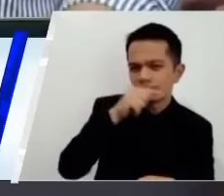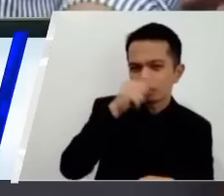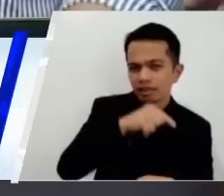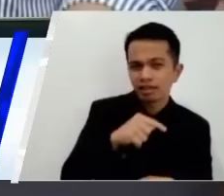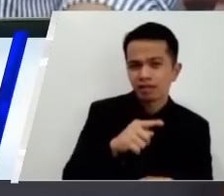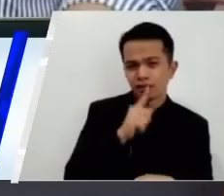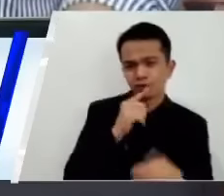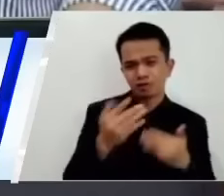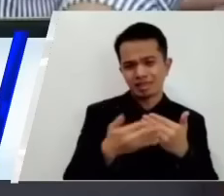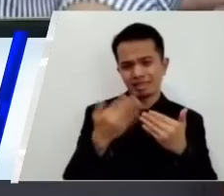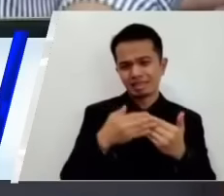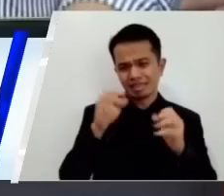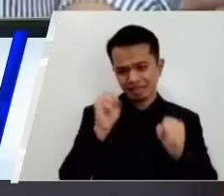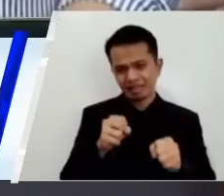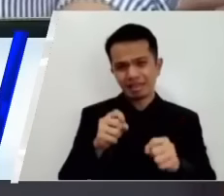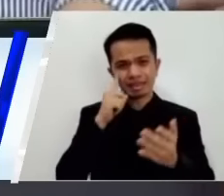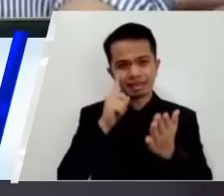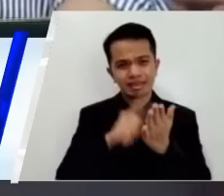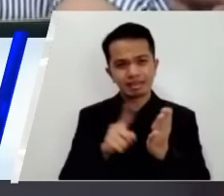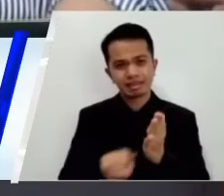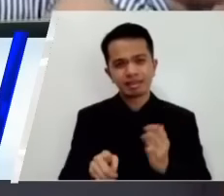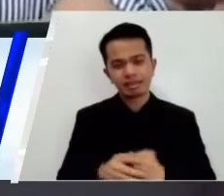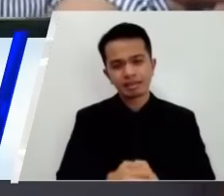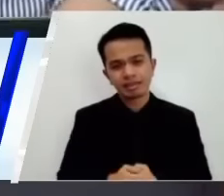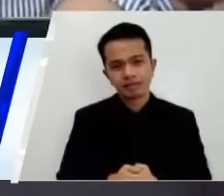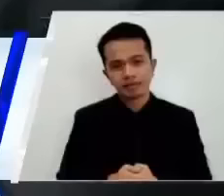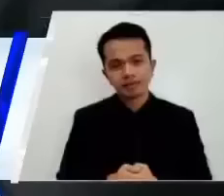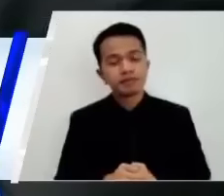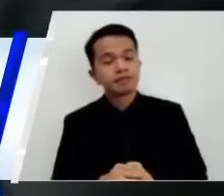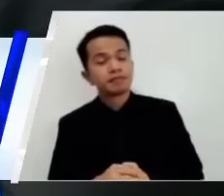pong i-check? Your Honor,